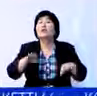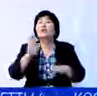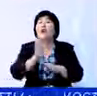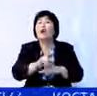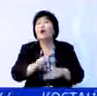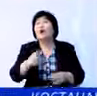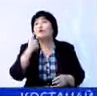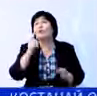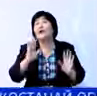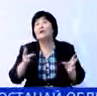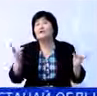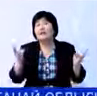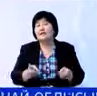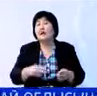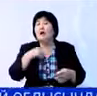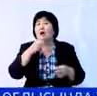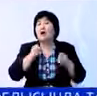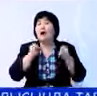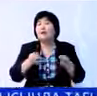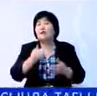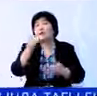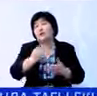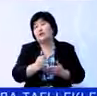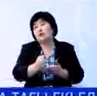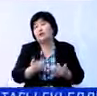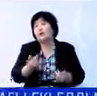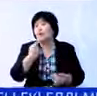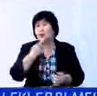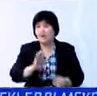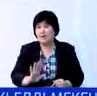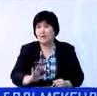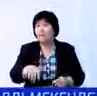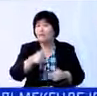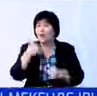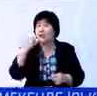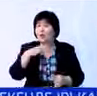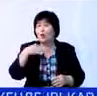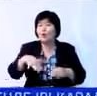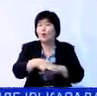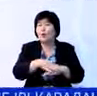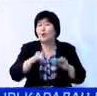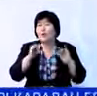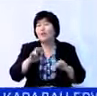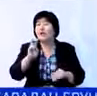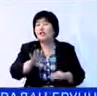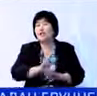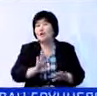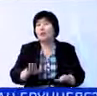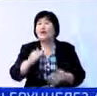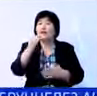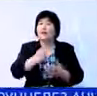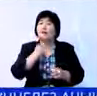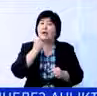үшін бір ғана нәрсе қажет – қауіпсіздік талаптарын сақтау. Бұл қиын емес. Басты мақсат көп адам шоғырланған жерлерге бармай,